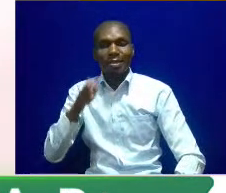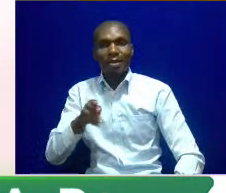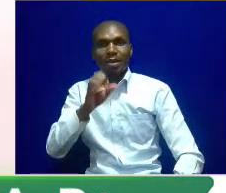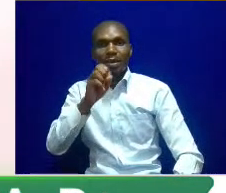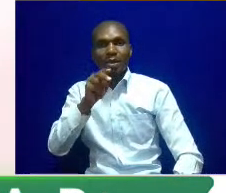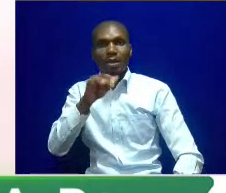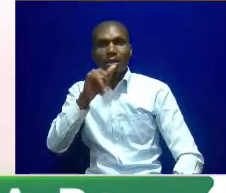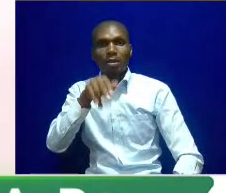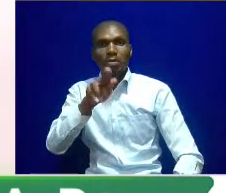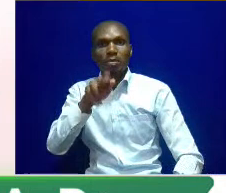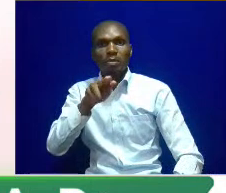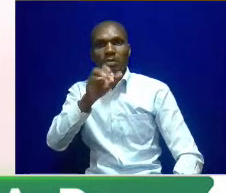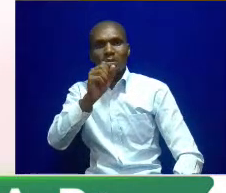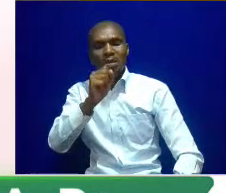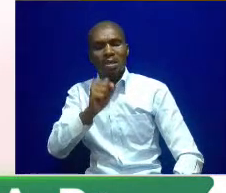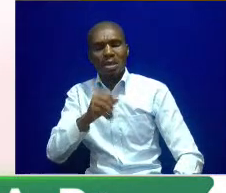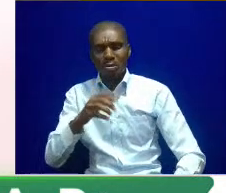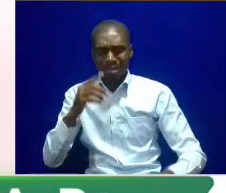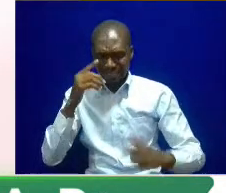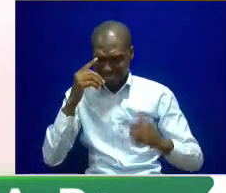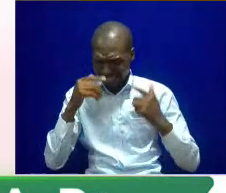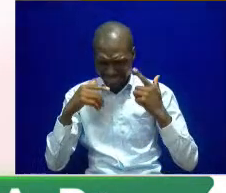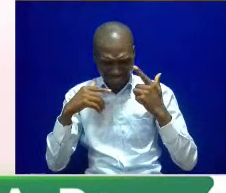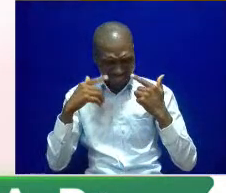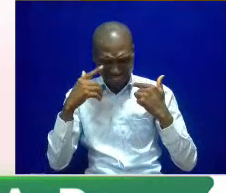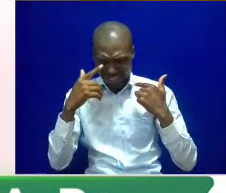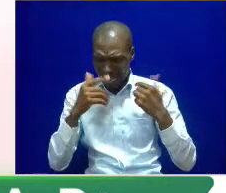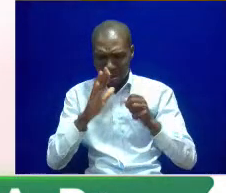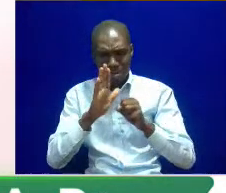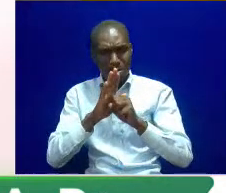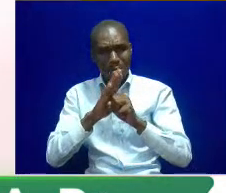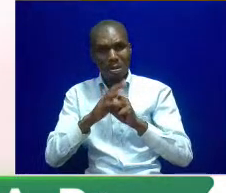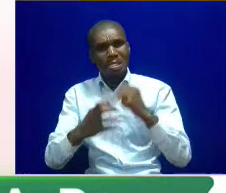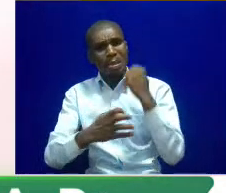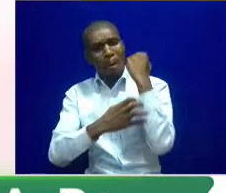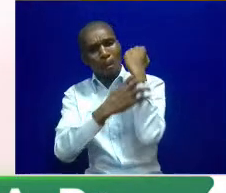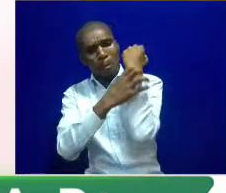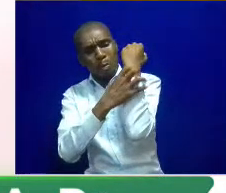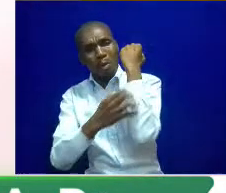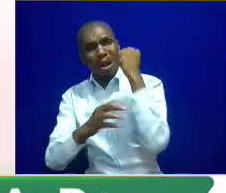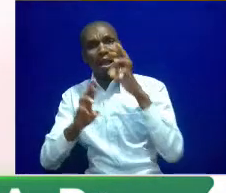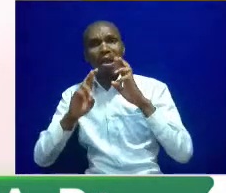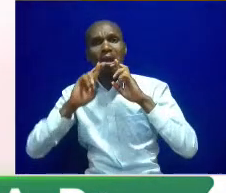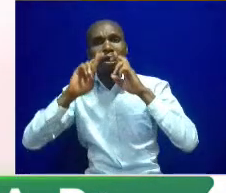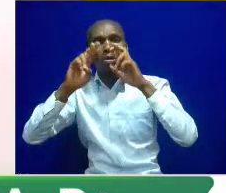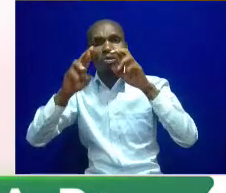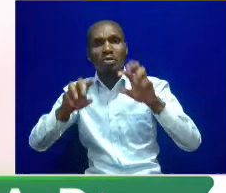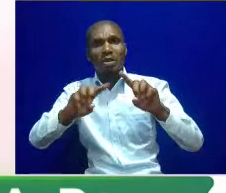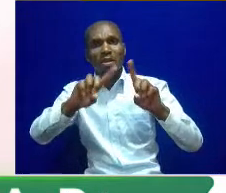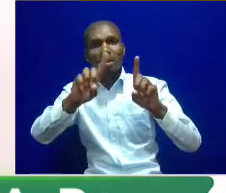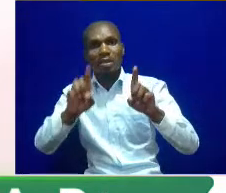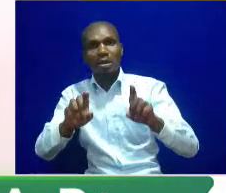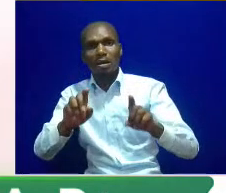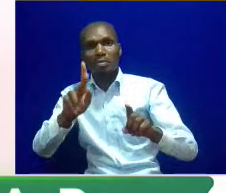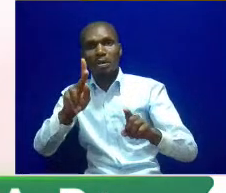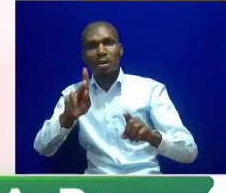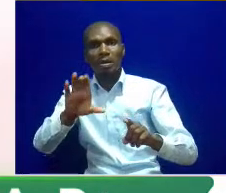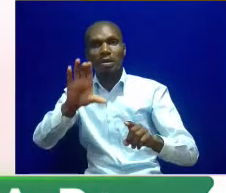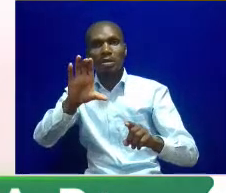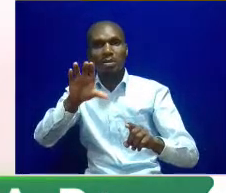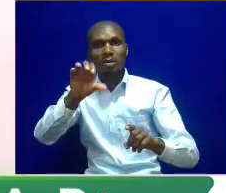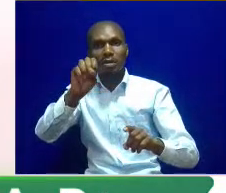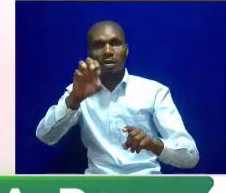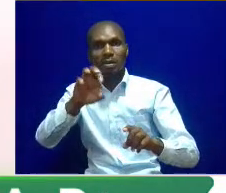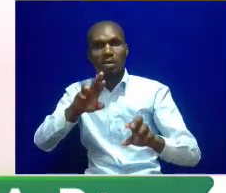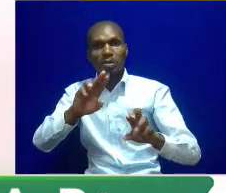jesa otibati galete kore la mono kubwate kana nogo kulia kubube ase amatemo wa KCSE yumu wakabuchiri hubere na meronge vere nne vere